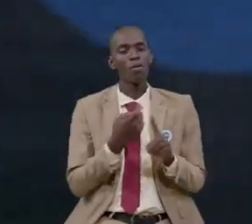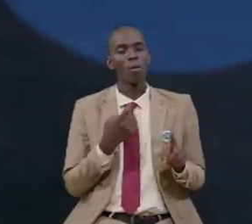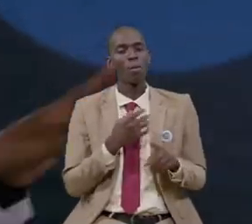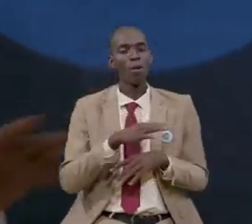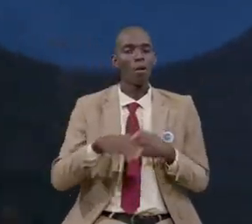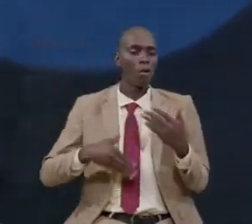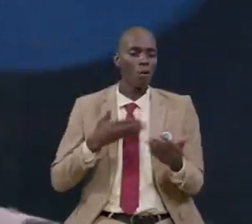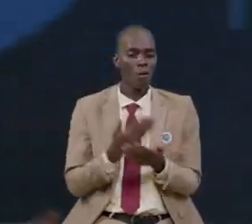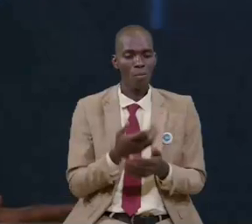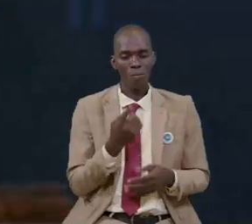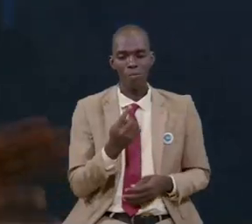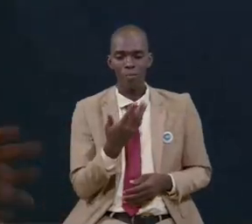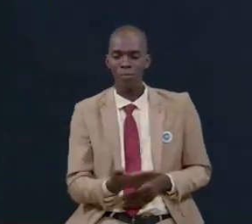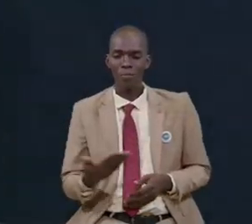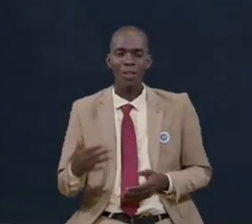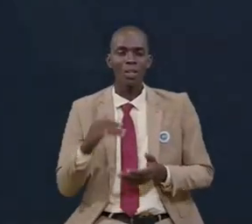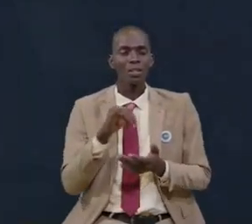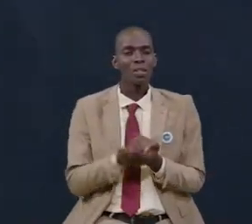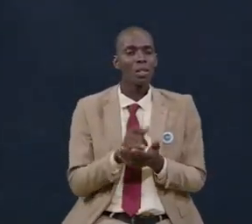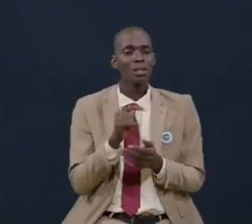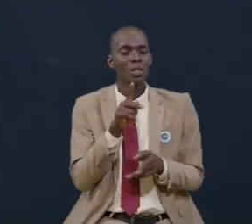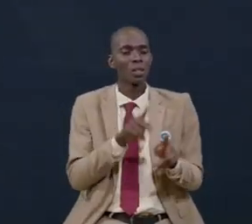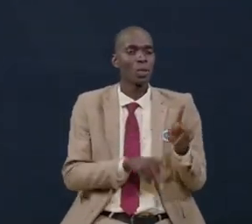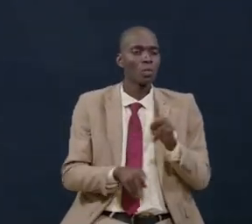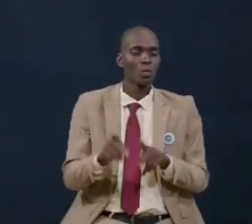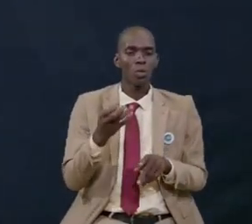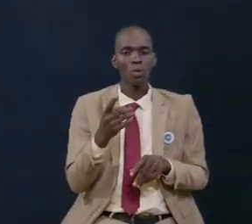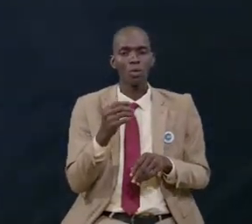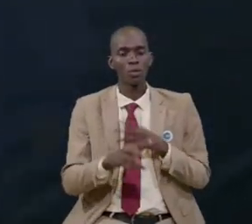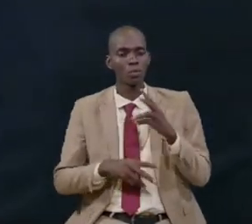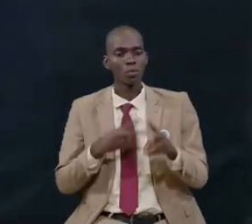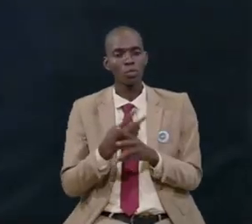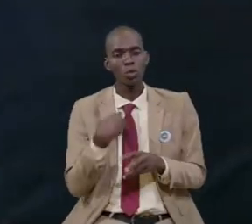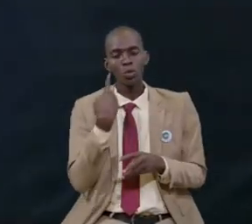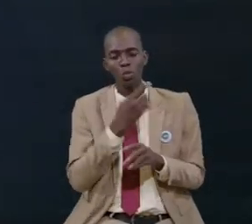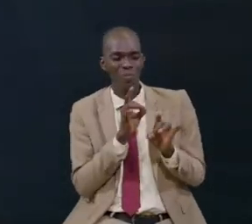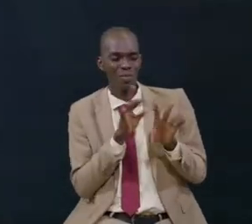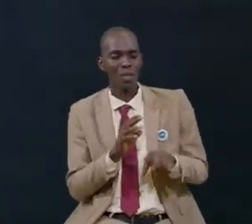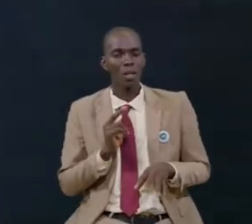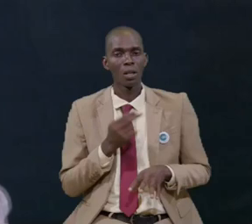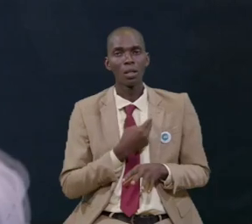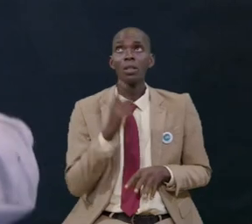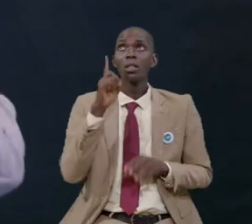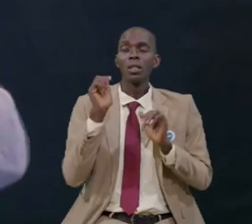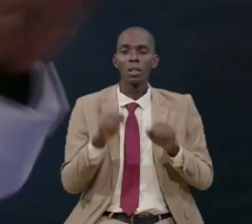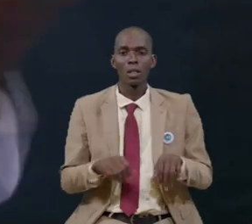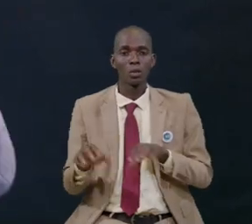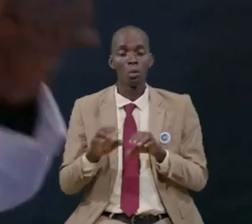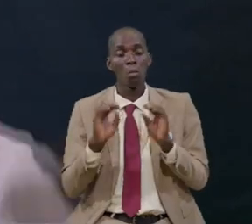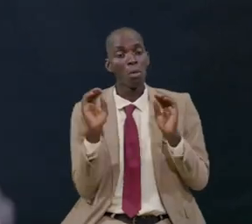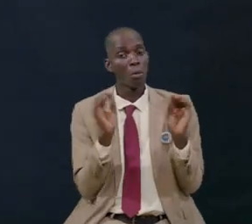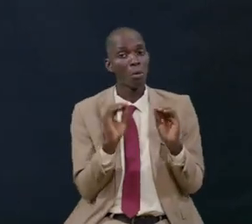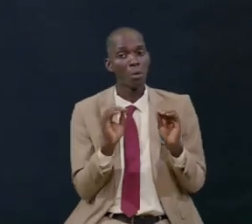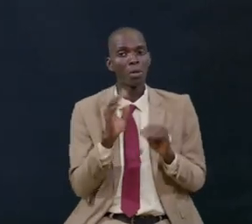des choses que les gens du monde qui nous haïssent, de ce qu'ils peuvent